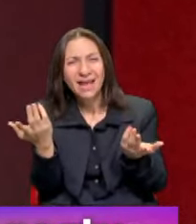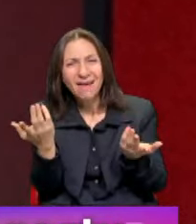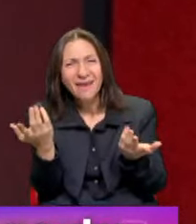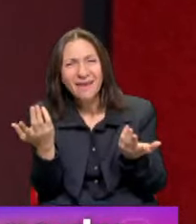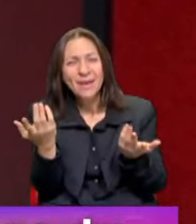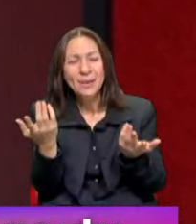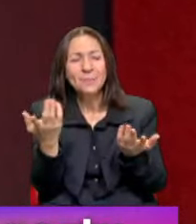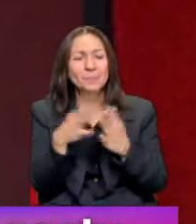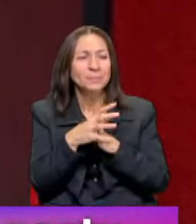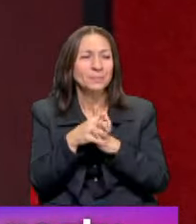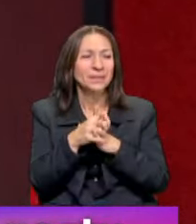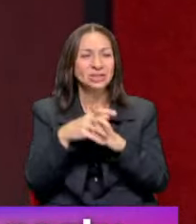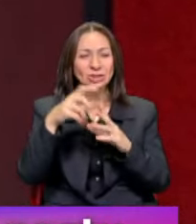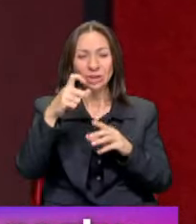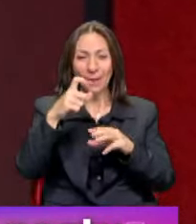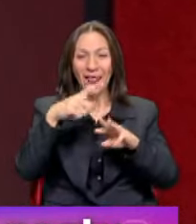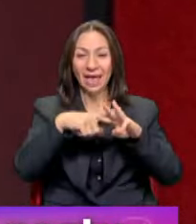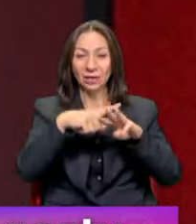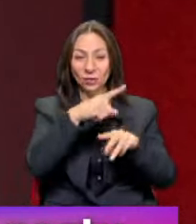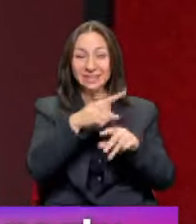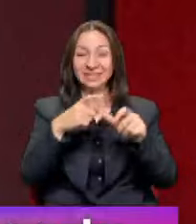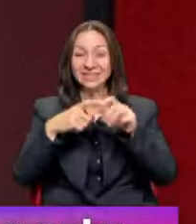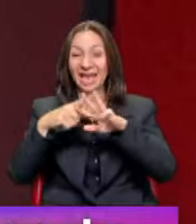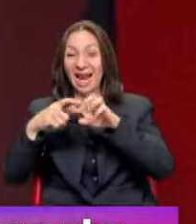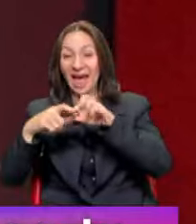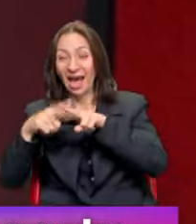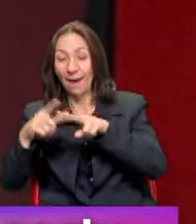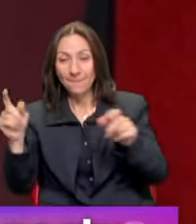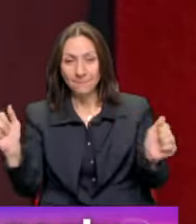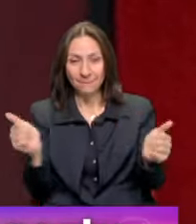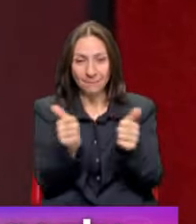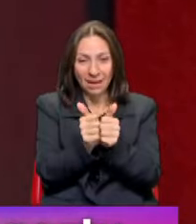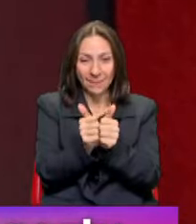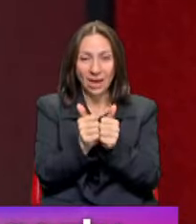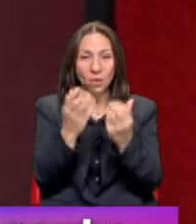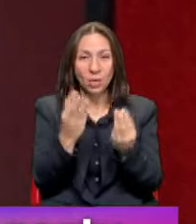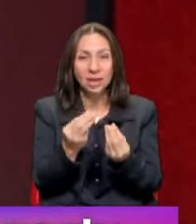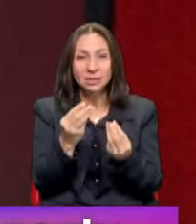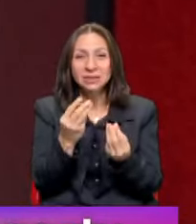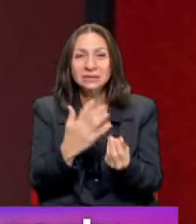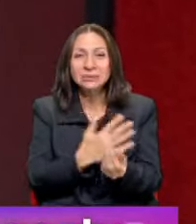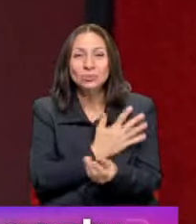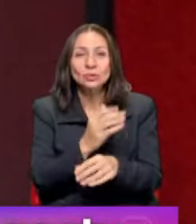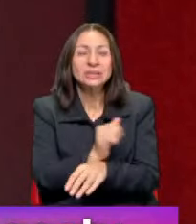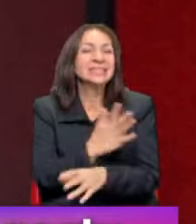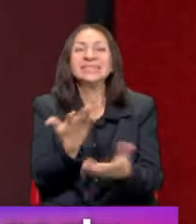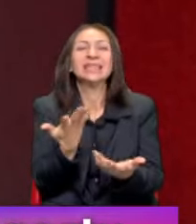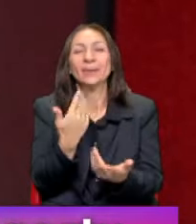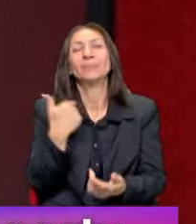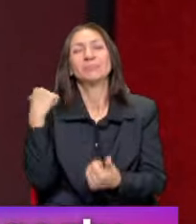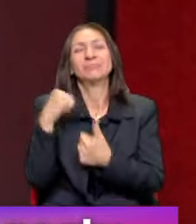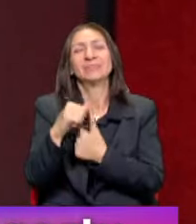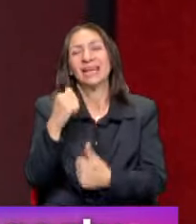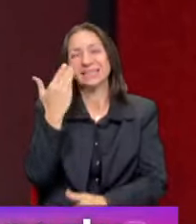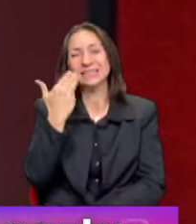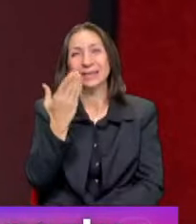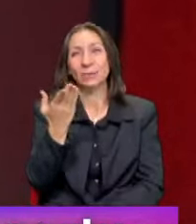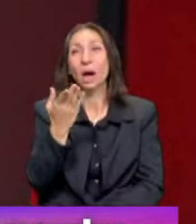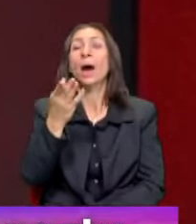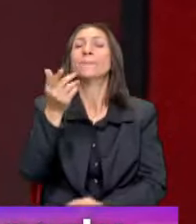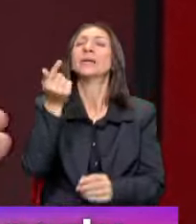Yani mesela Cemal enginyurt Sera kadıgil yan yana getiren Duygu his nedir sizden almak isterim onu Buyurun bir daha izleyelim Şimdi